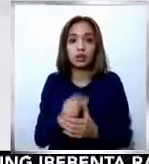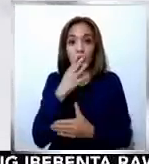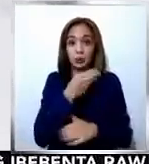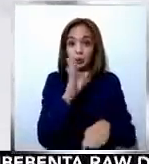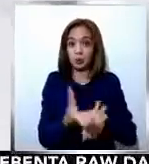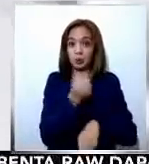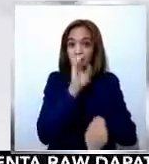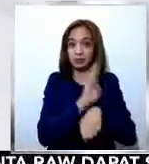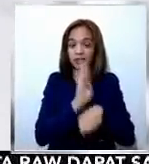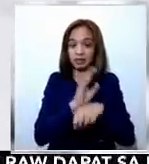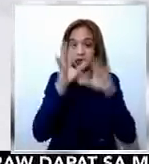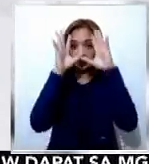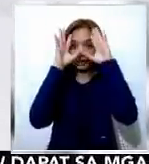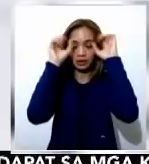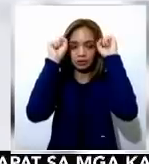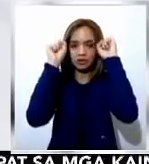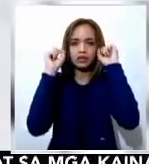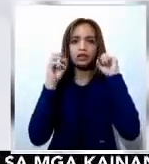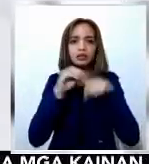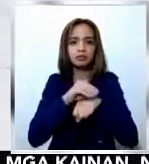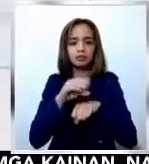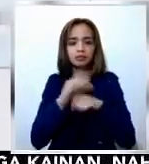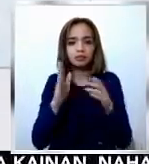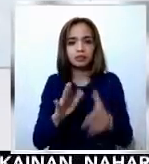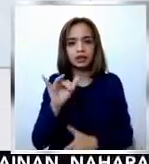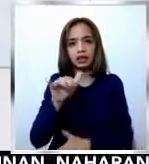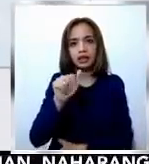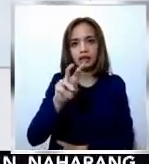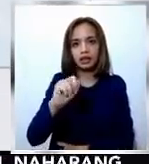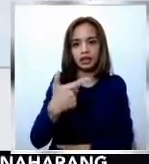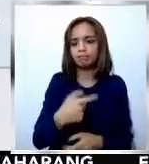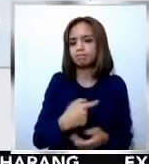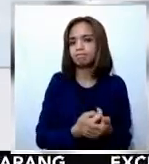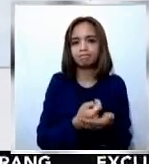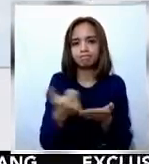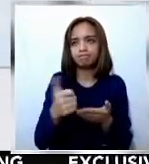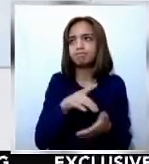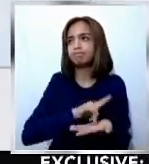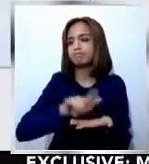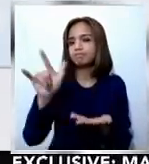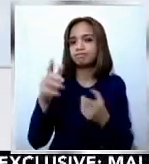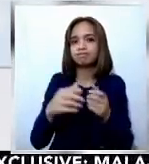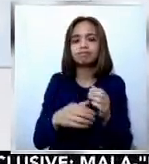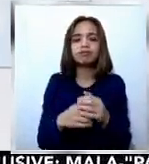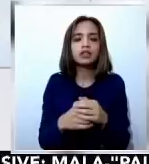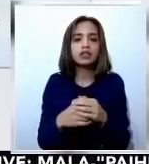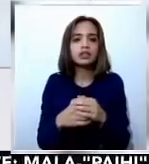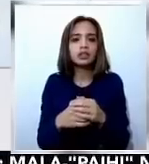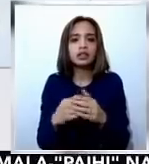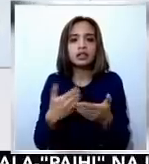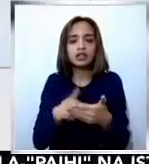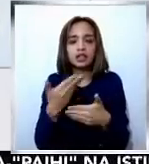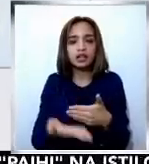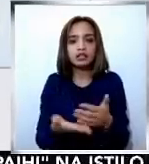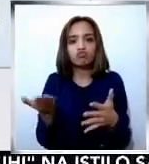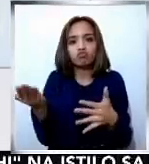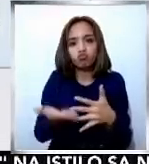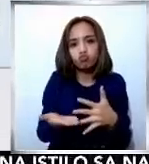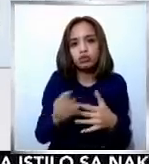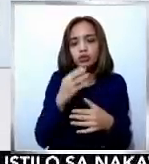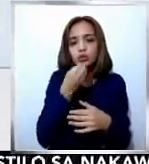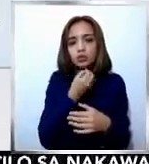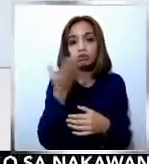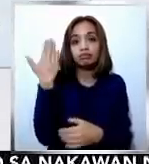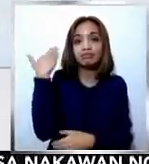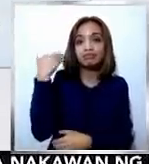Presidential Economic Advisor na si Michael Yang. Pagsasampa ng kasong graft at estafa sa mga sangkot na opisyal at dating opisyal ng gobyerno at